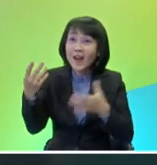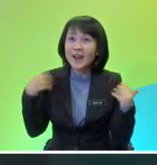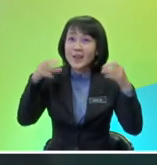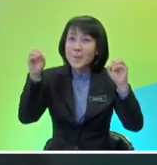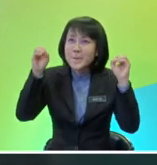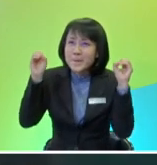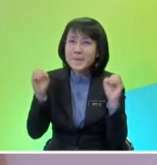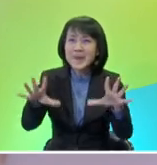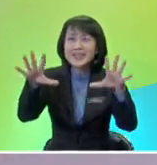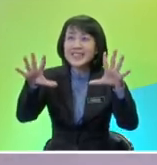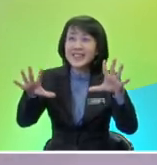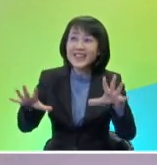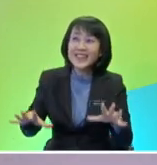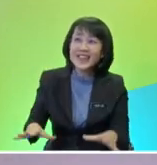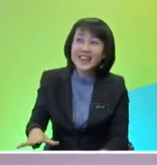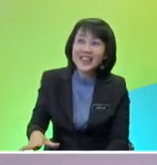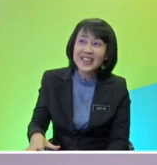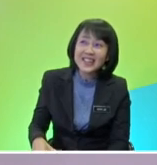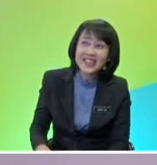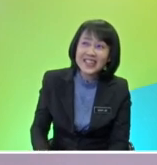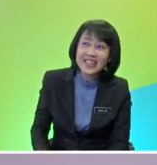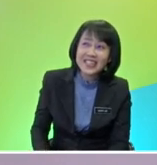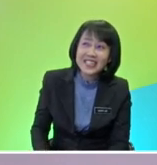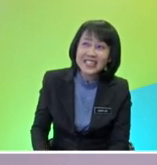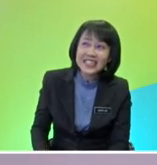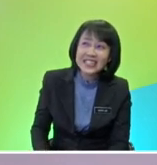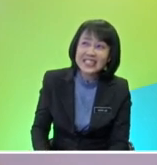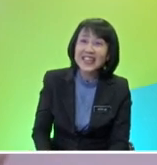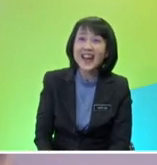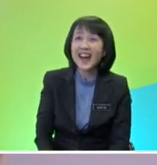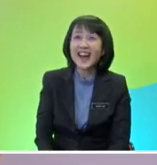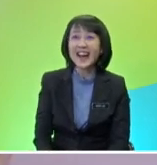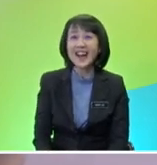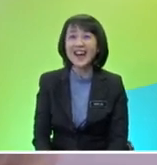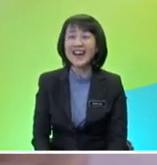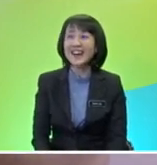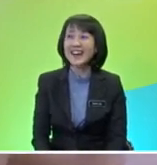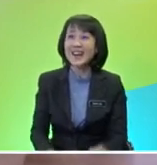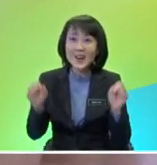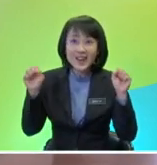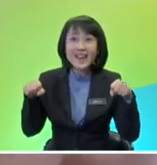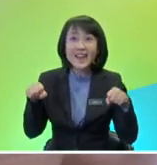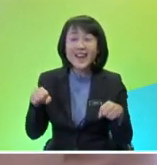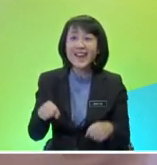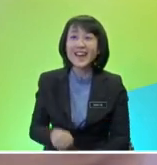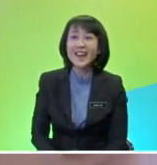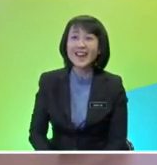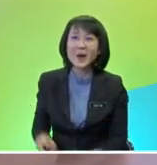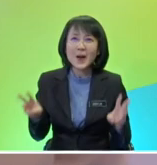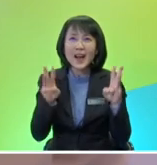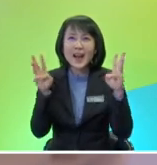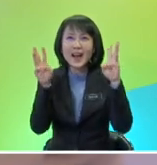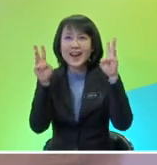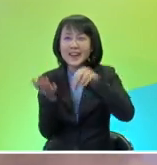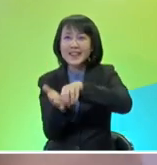Cikgu, saya lepaskan. Boleh. Satu, dua, tiga. Okey. Biar betul. Okey, kita